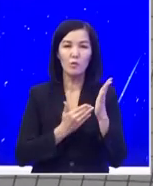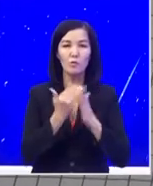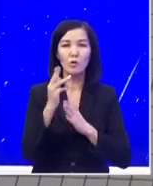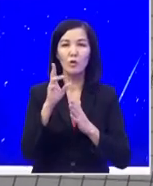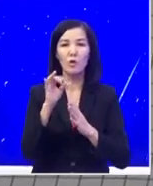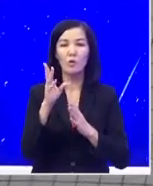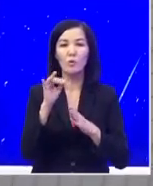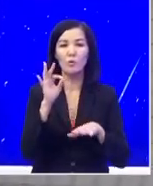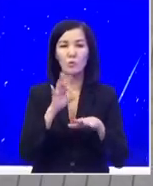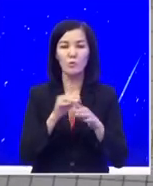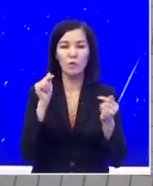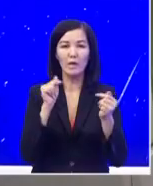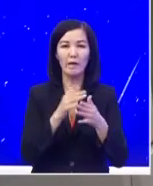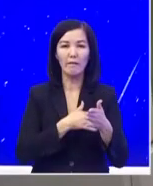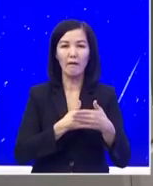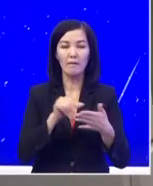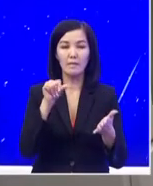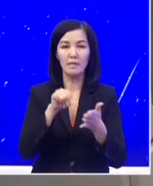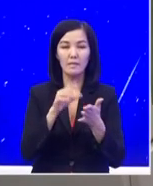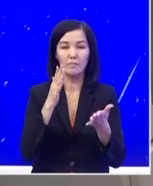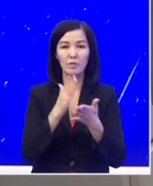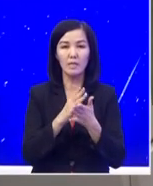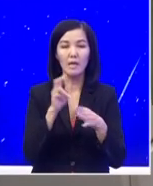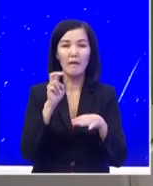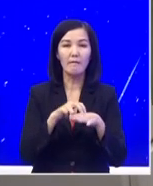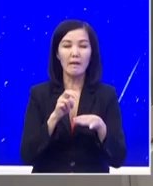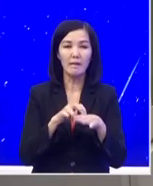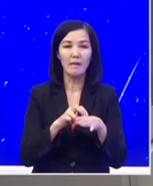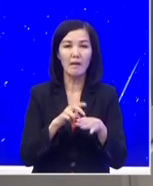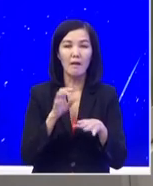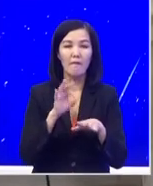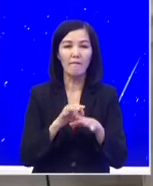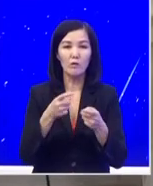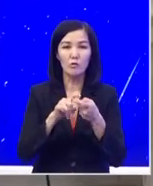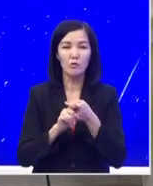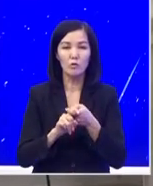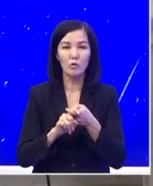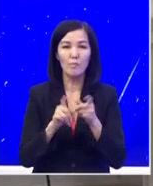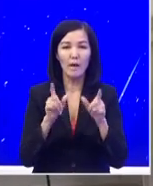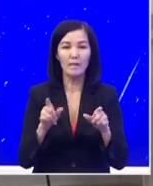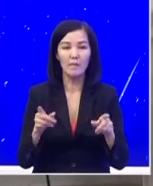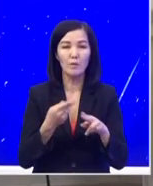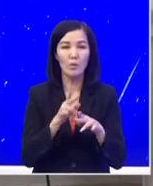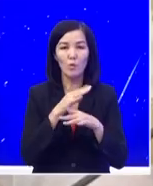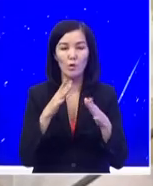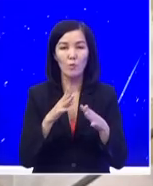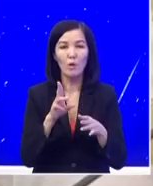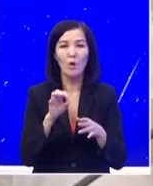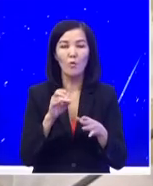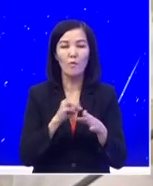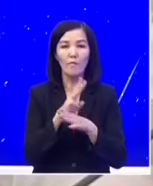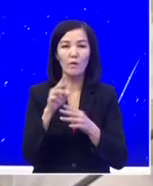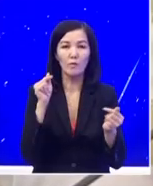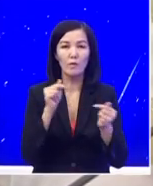де коронавирусмен күресуге атсалысып жатыр. Себебі дәрігерлер арасында вирус жұқтырып жатқандар бар. Жалпы өңірде COVID-19-мен